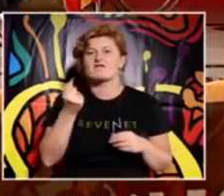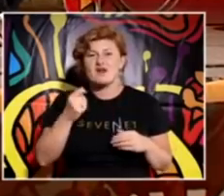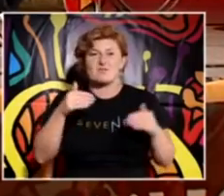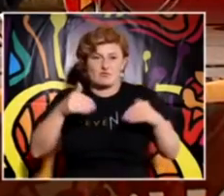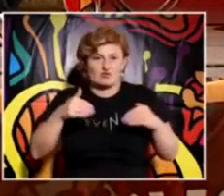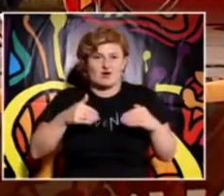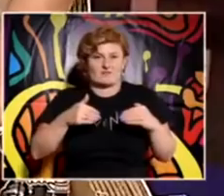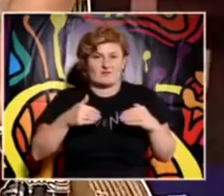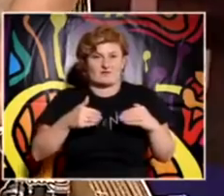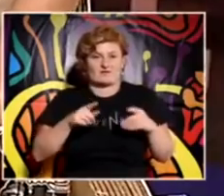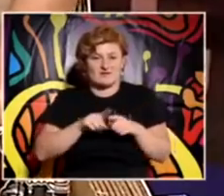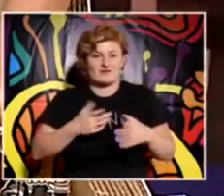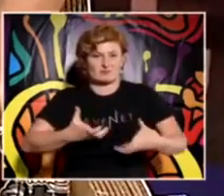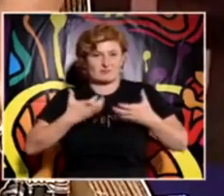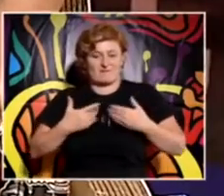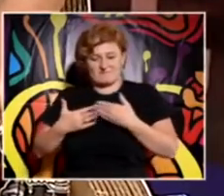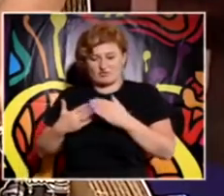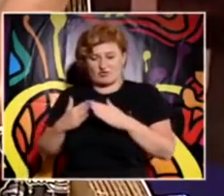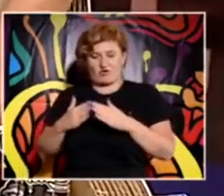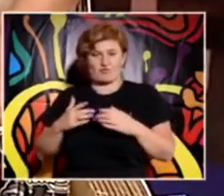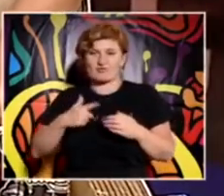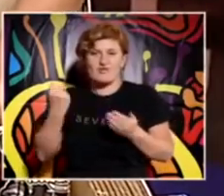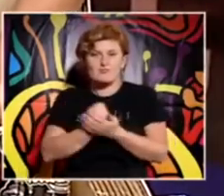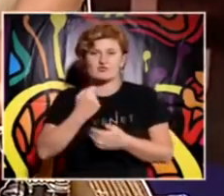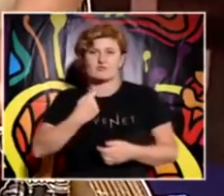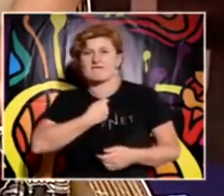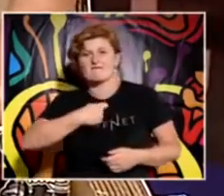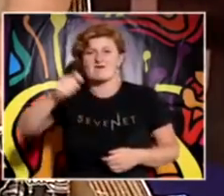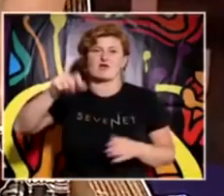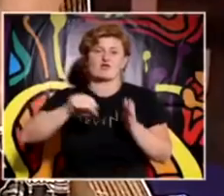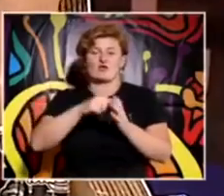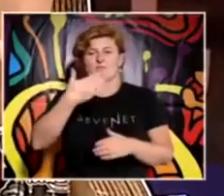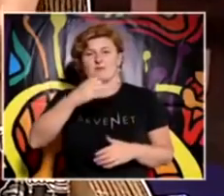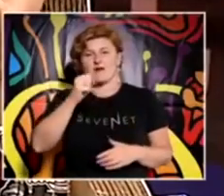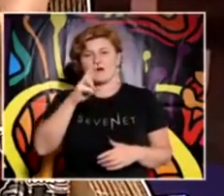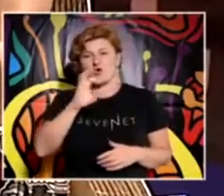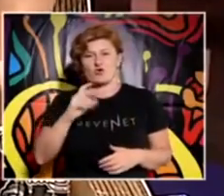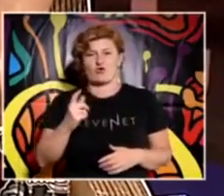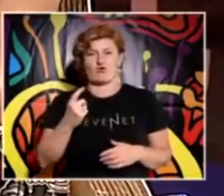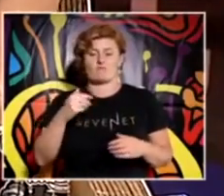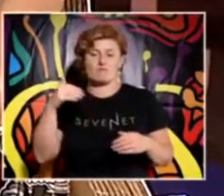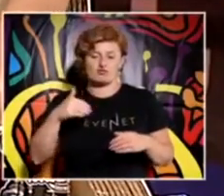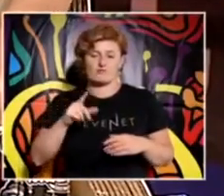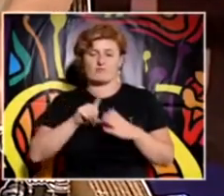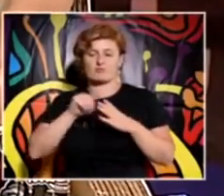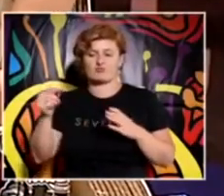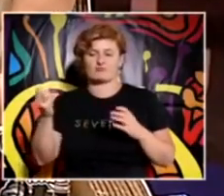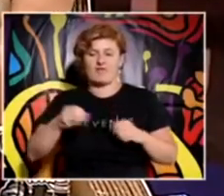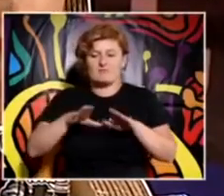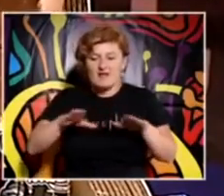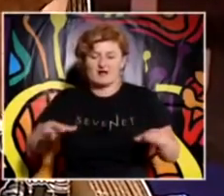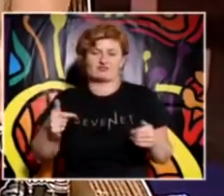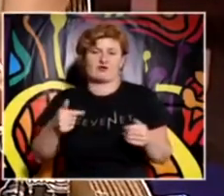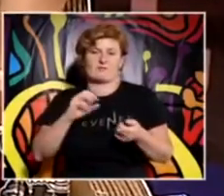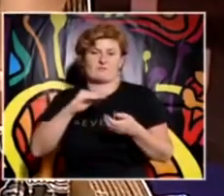przeżyć o krok od domu. Wcale nie musimy jechać na Saharę, nie musimy jechać do Maroka, możemy pójść na plażę. Możemy to